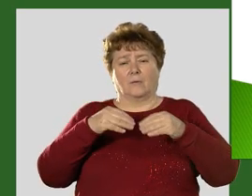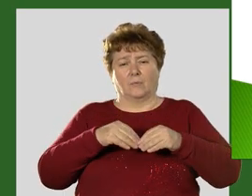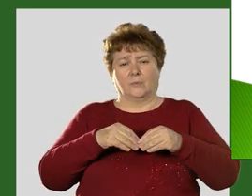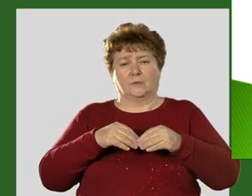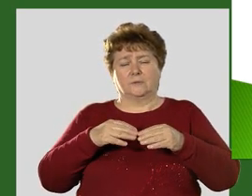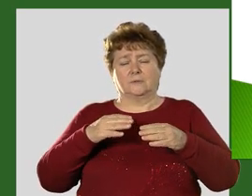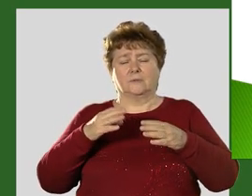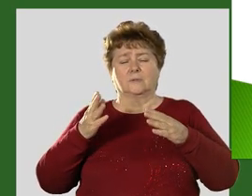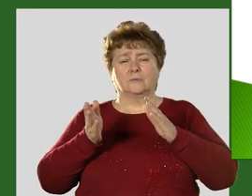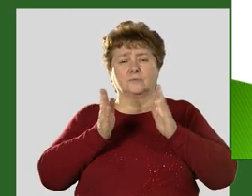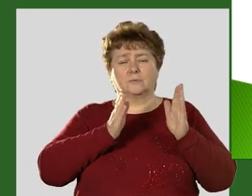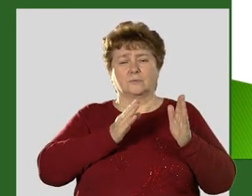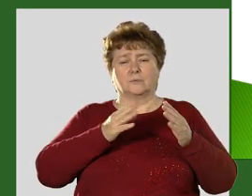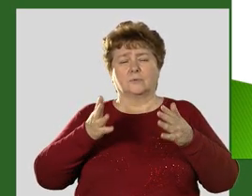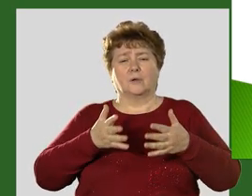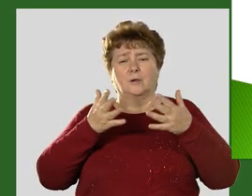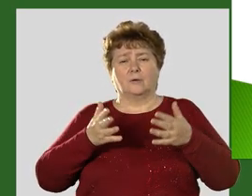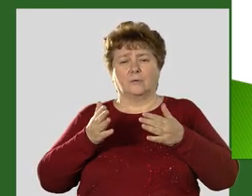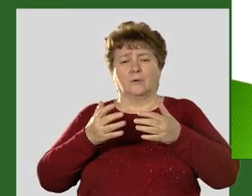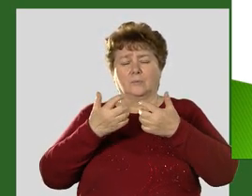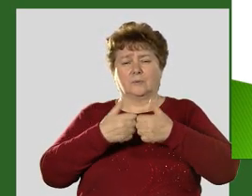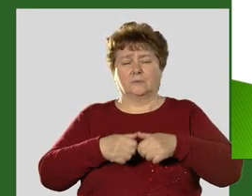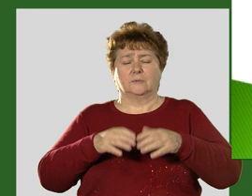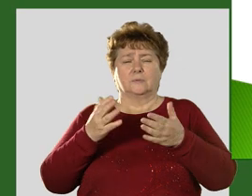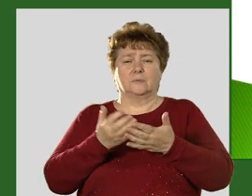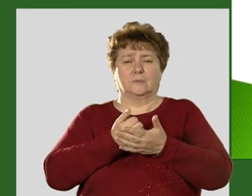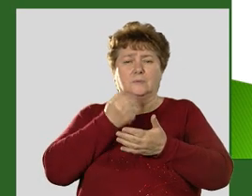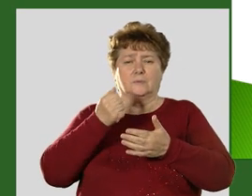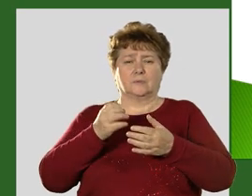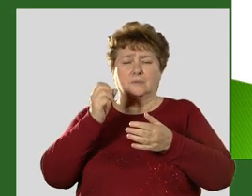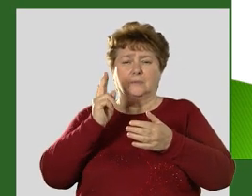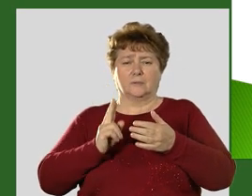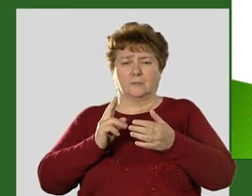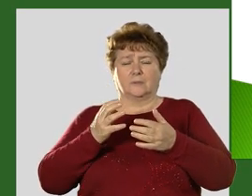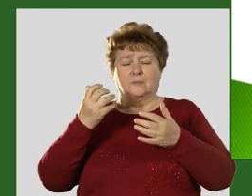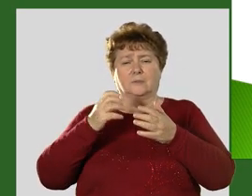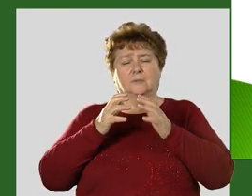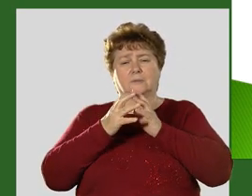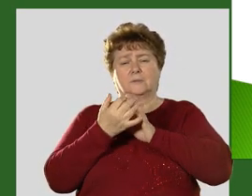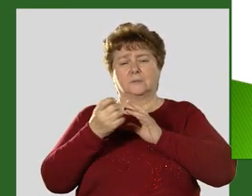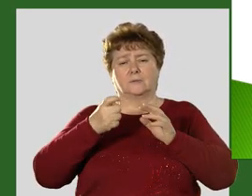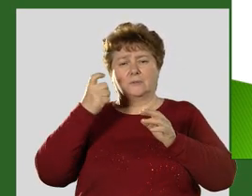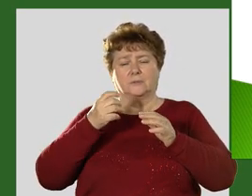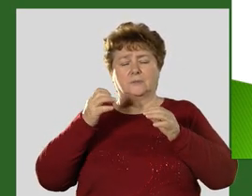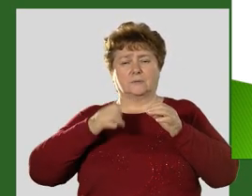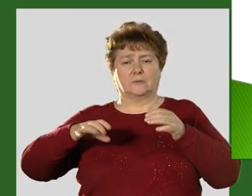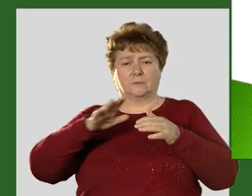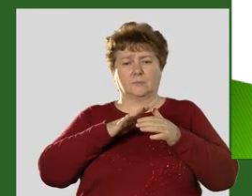есть структура легкой промышленности определялась специализацией развитием сельского хозяйства